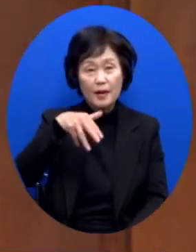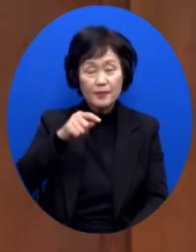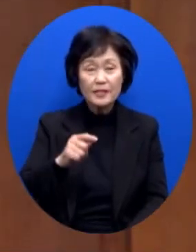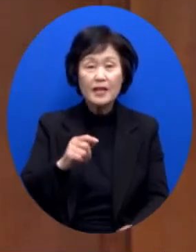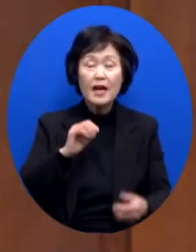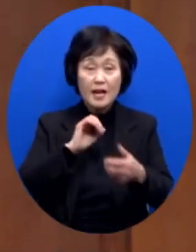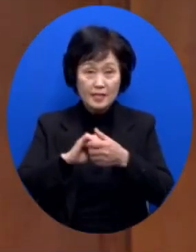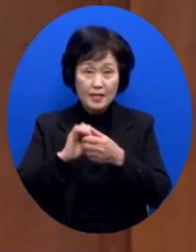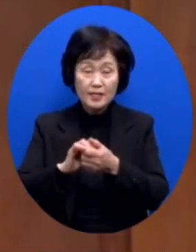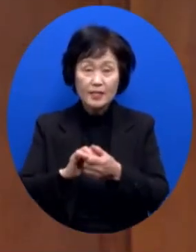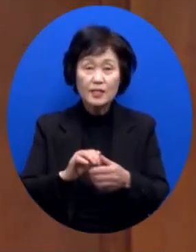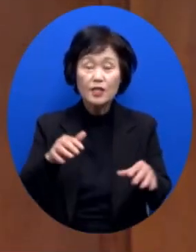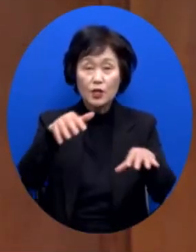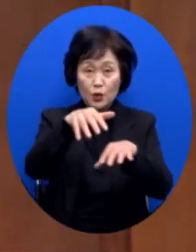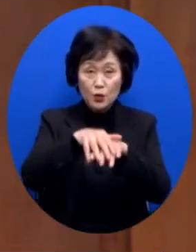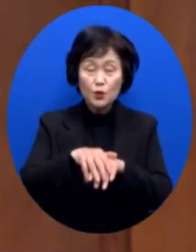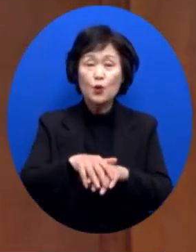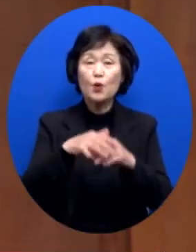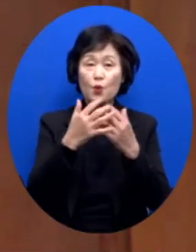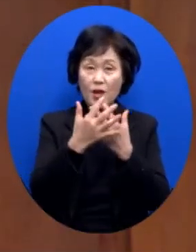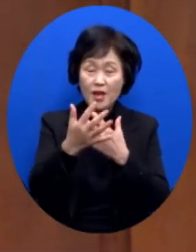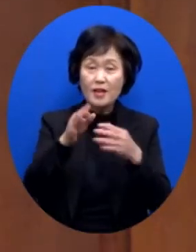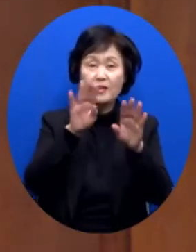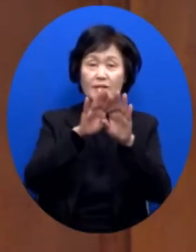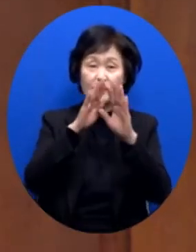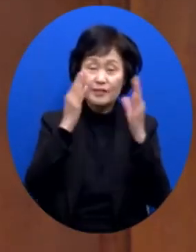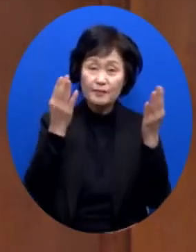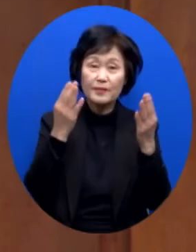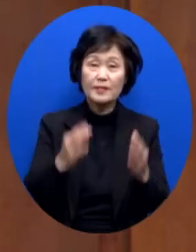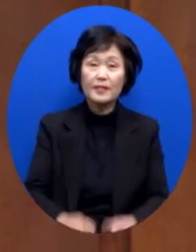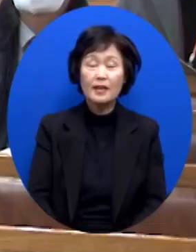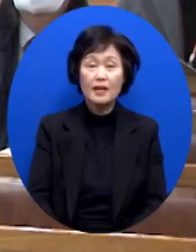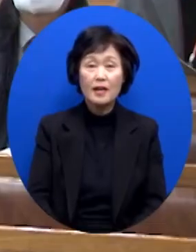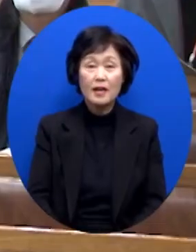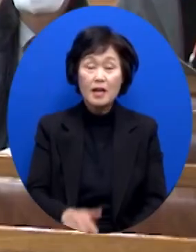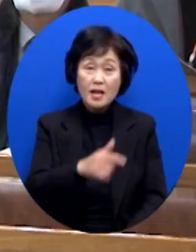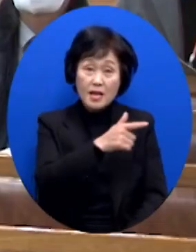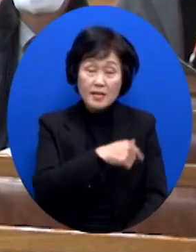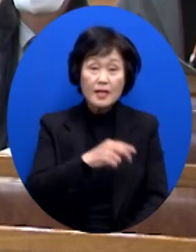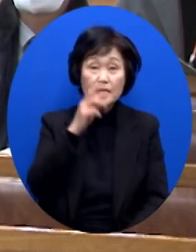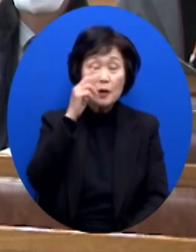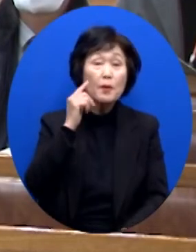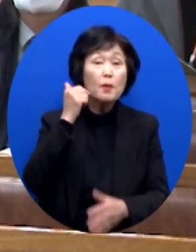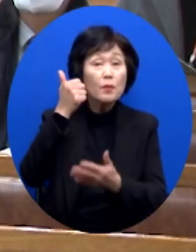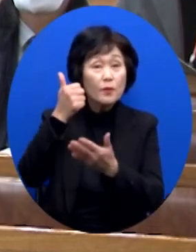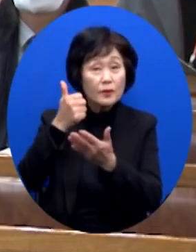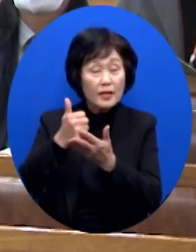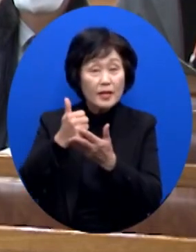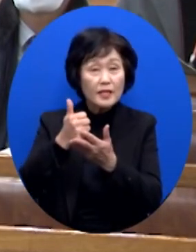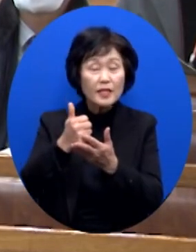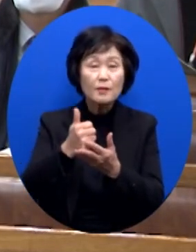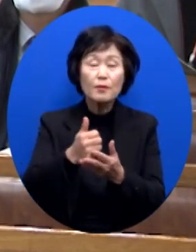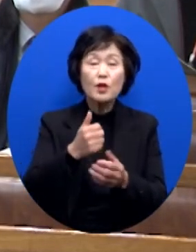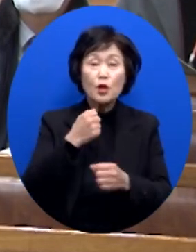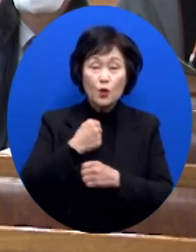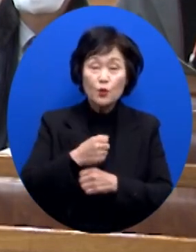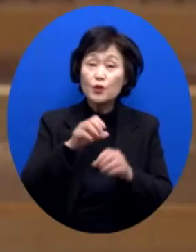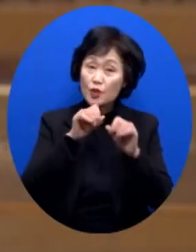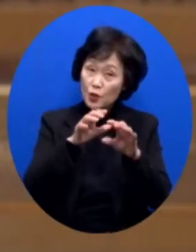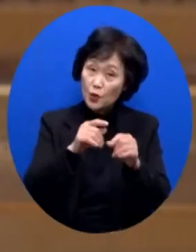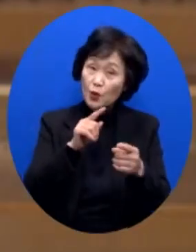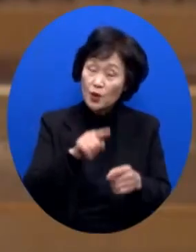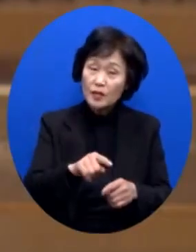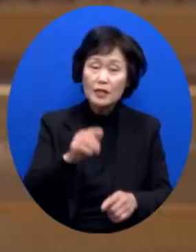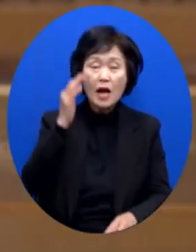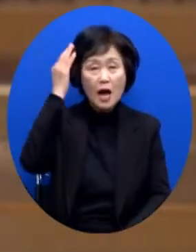목사는 군 선교는 한국의 미래를 살리는 가장 중요한 사역이 라며 장병들이 청년의 때에 예수를 믿고